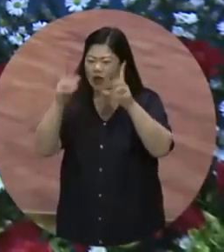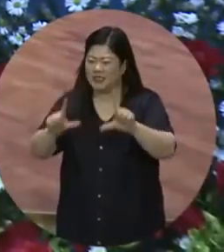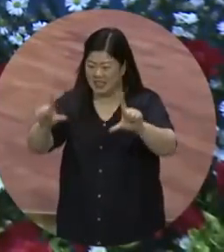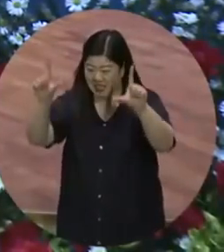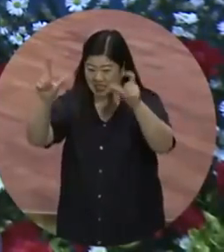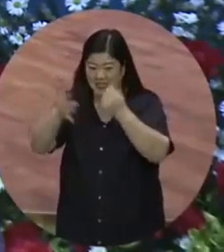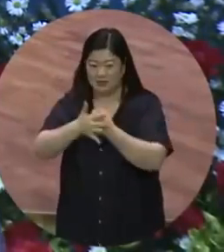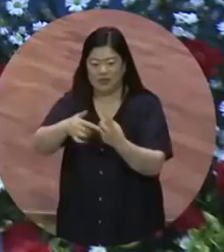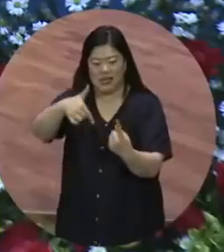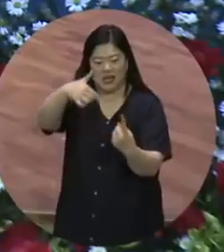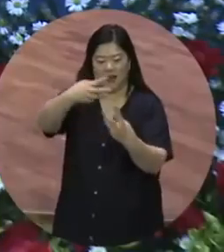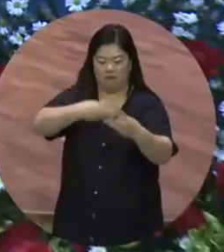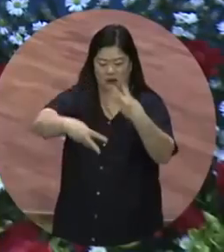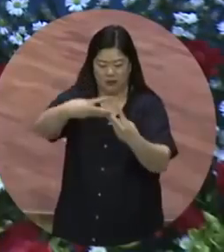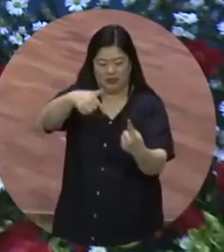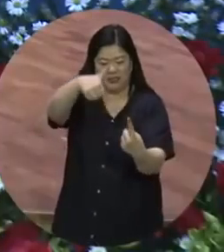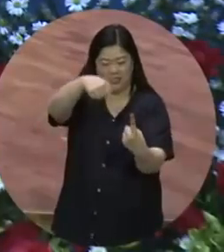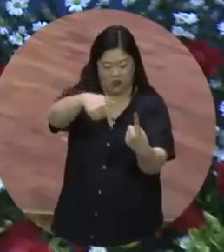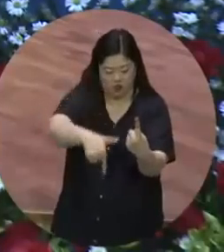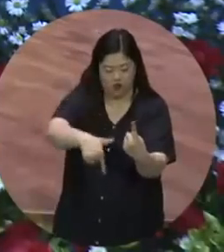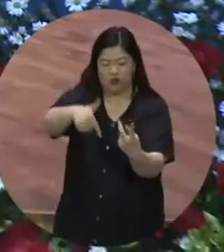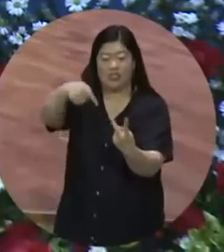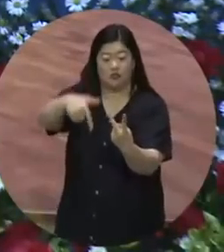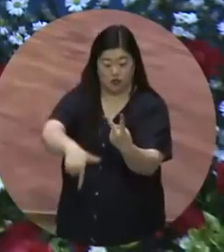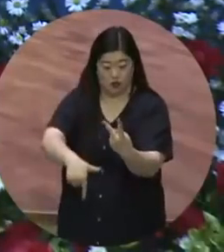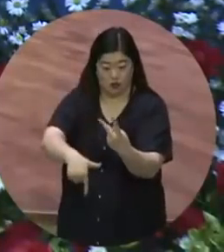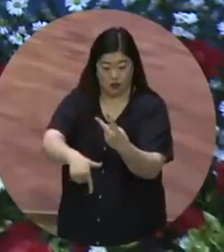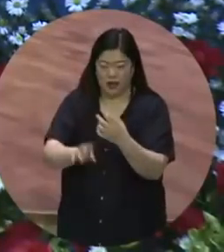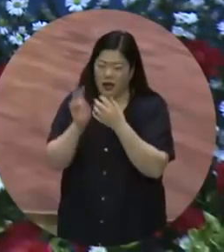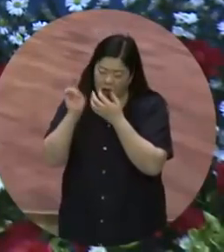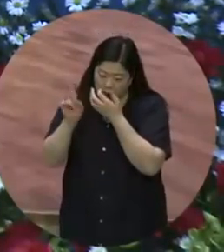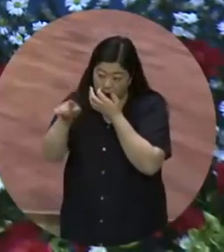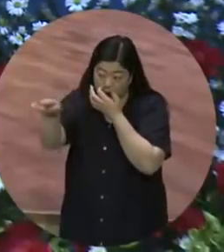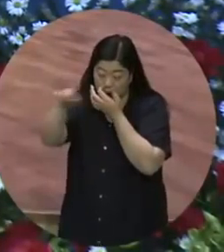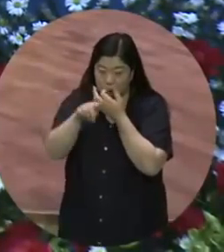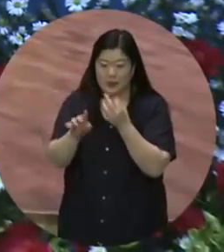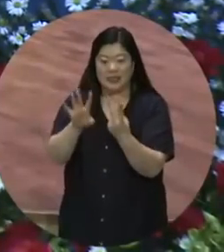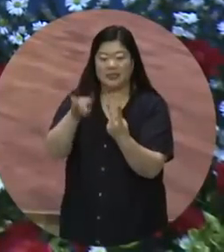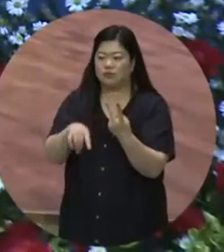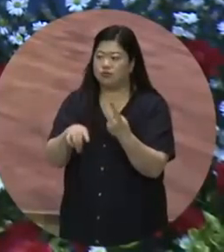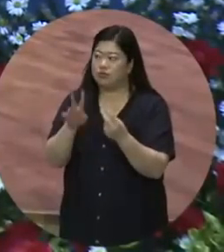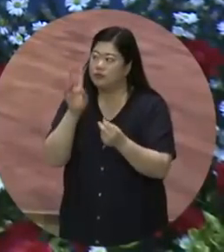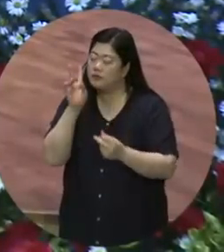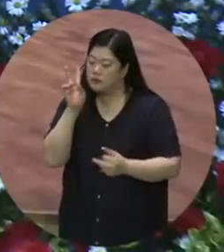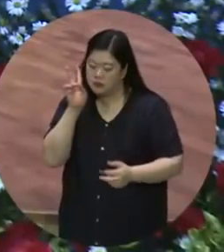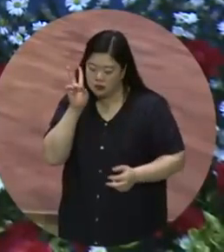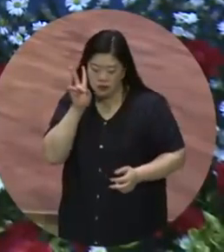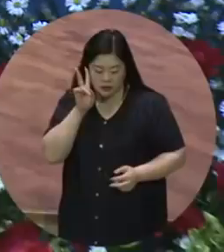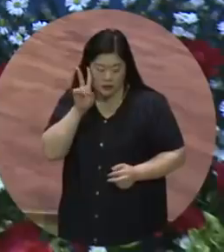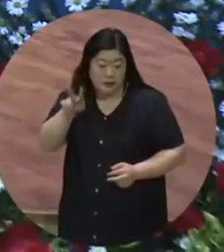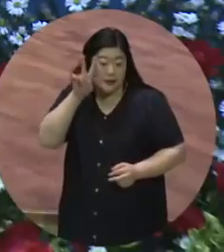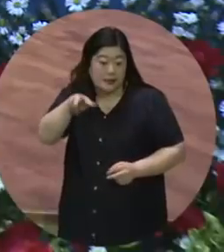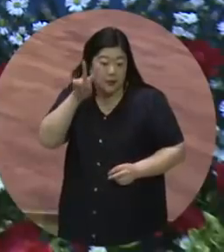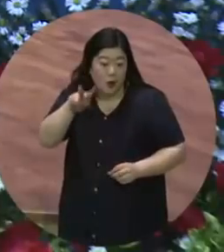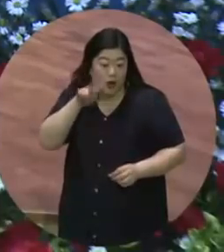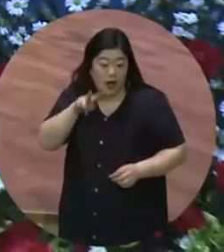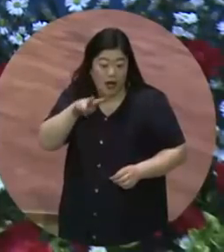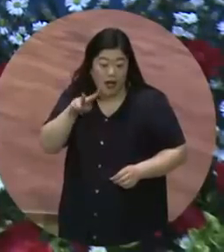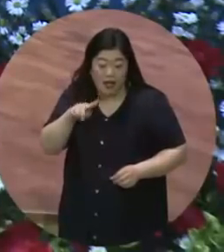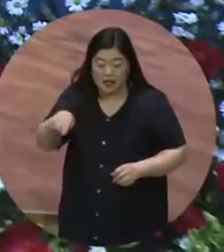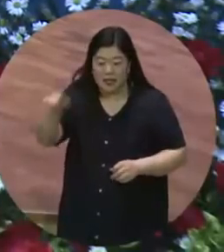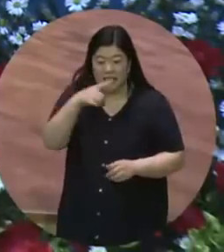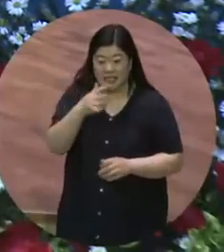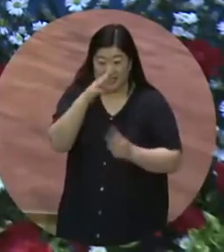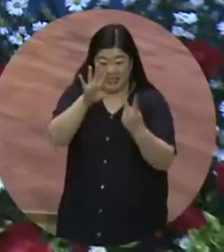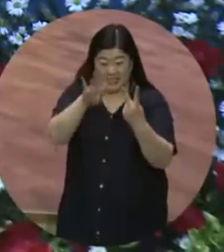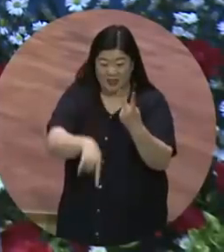그래서 아마 그 2부 예배 때는 자리가 좀 모자랄 거예요. 그러니까 어른들은 3부 예배 참석할